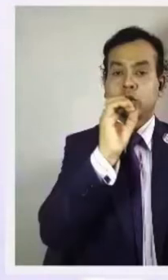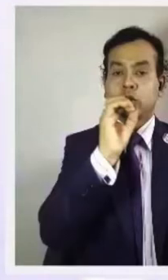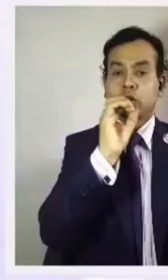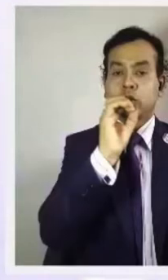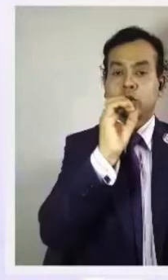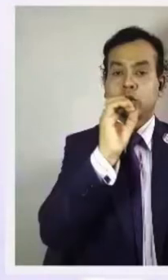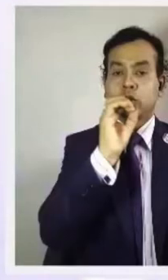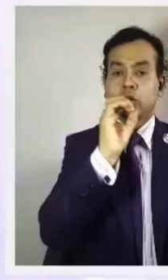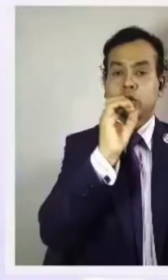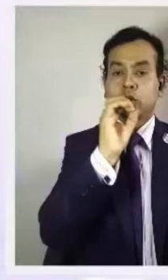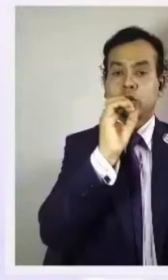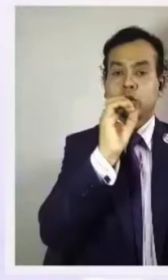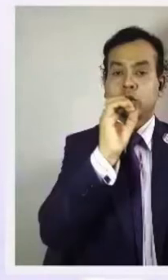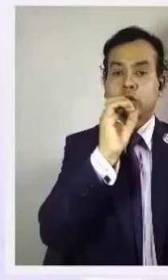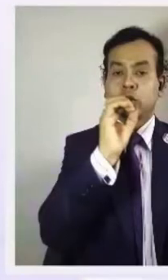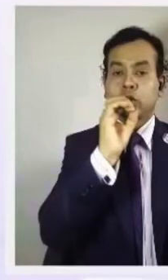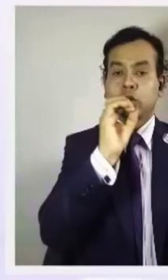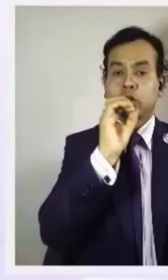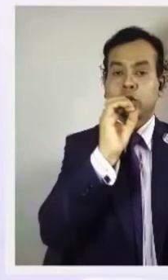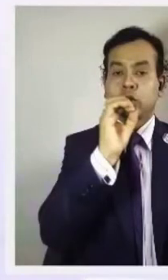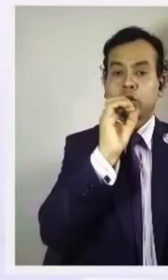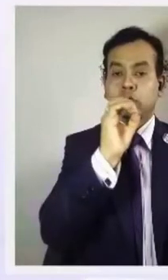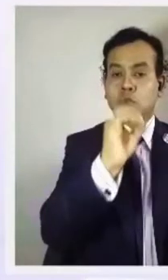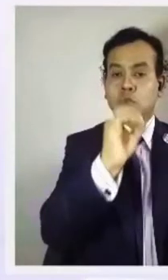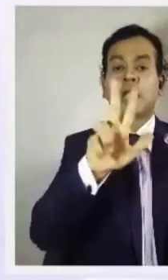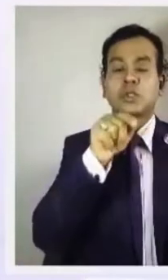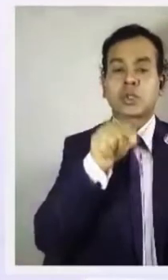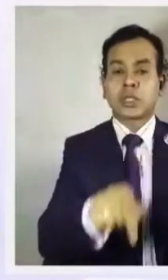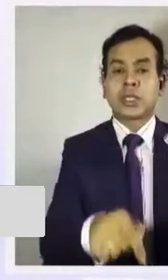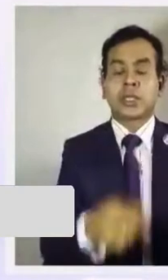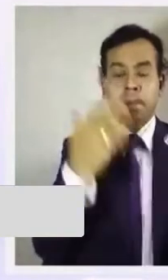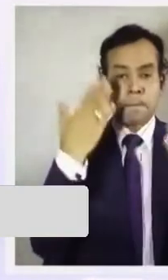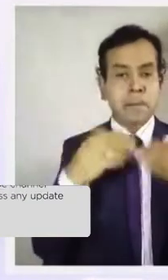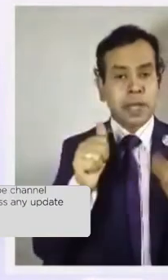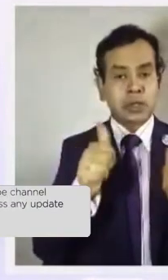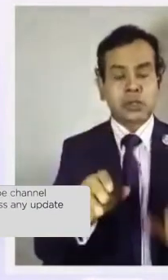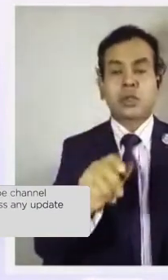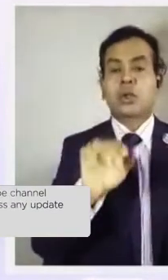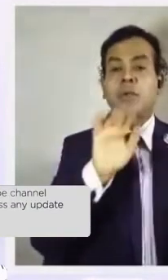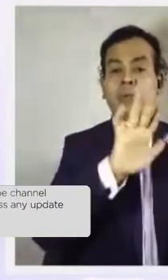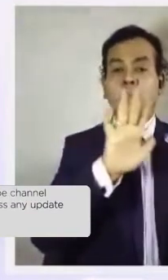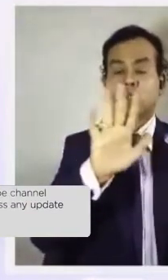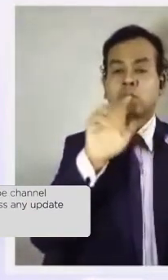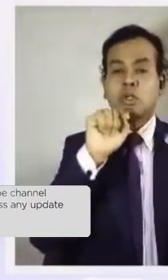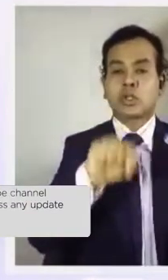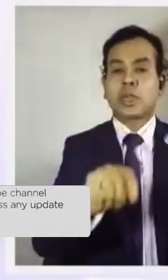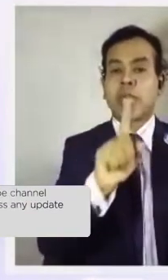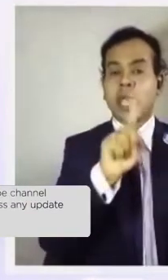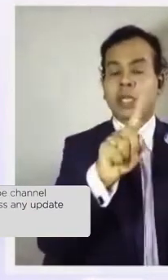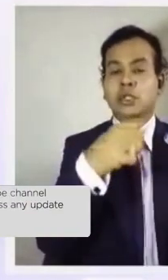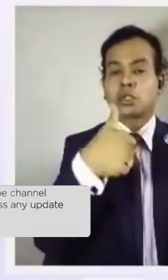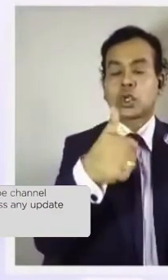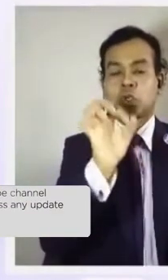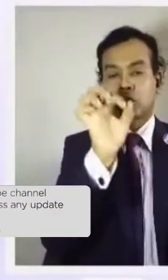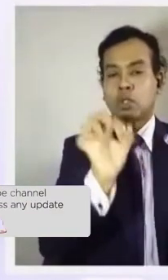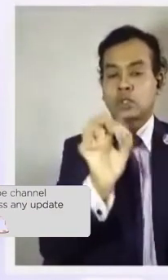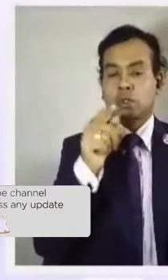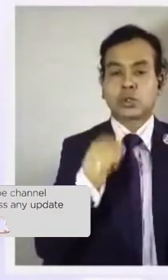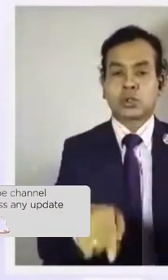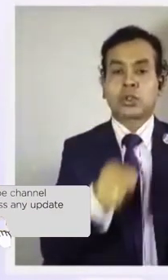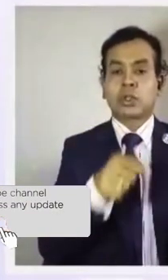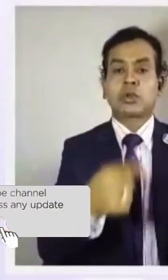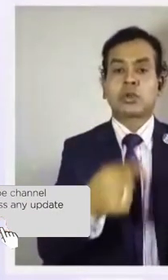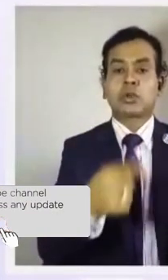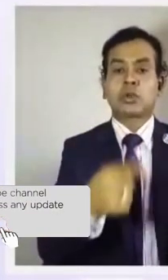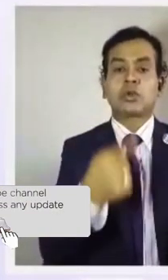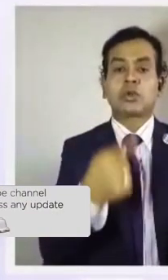55.16%। 24 ঘন্টায় মৃত্যুবরণ করেছেন 50 জন। এ পর্যন্ত 2,801 জন। শনাক্ত বিবেচনায় মৃত্যুর